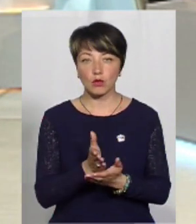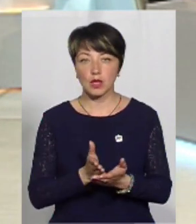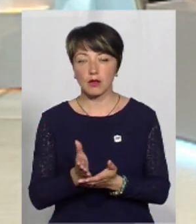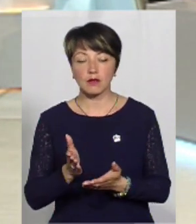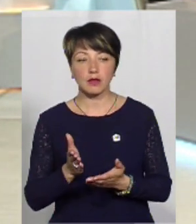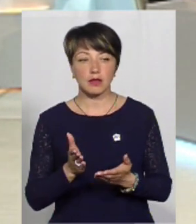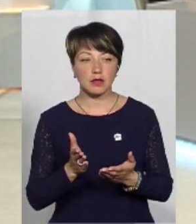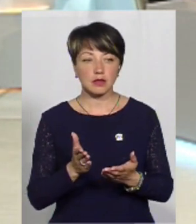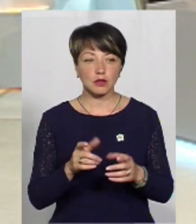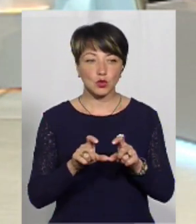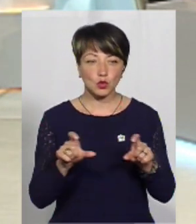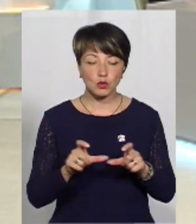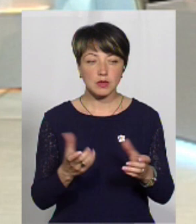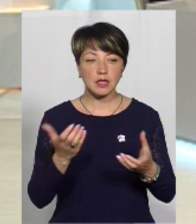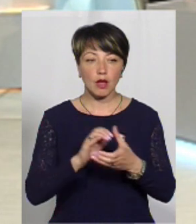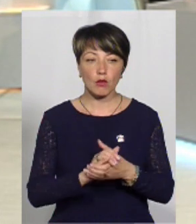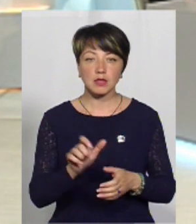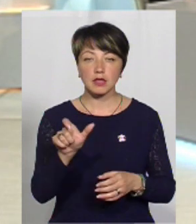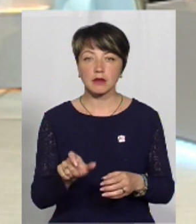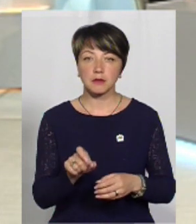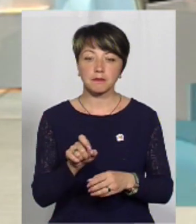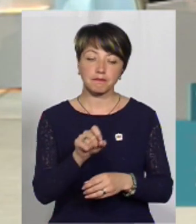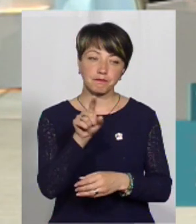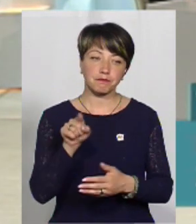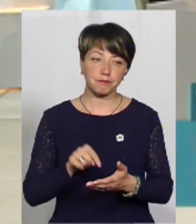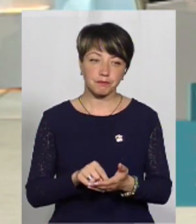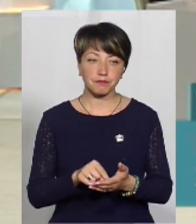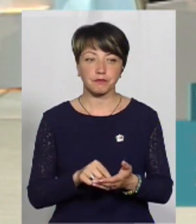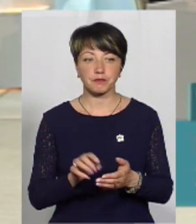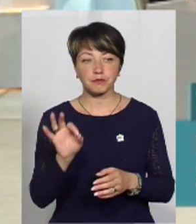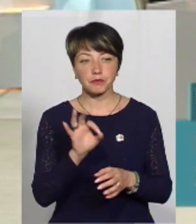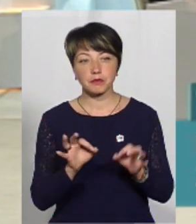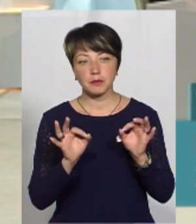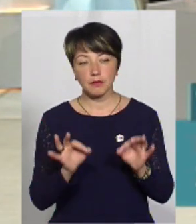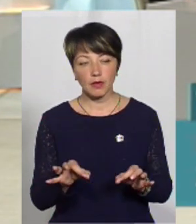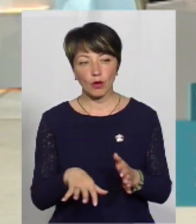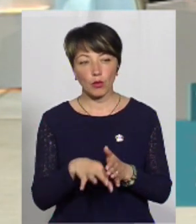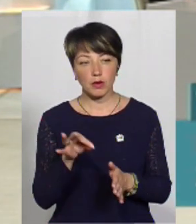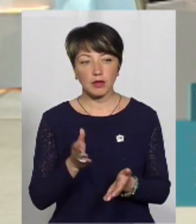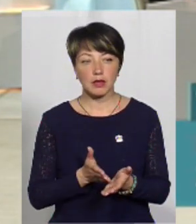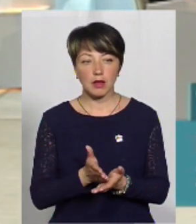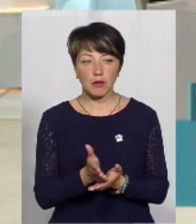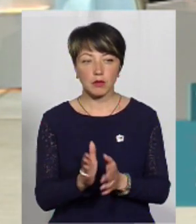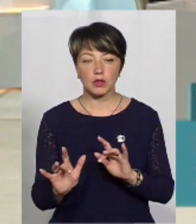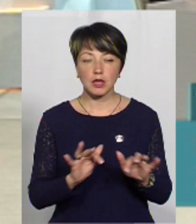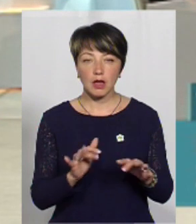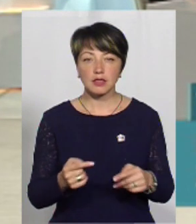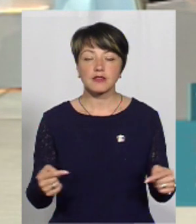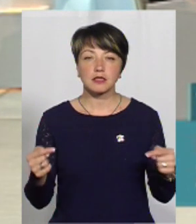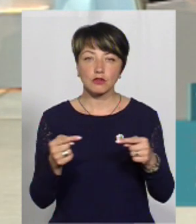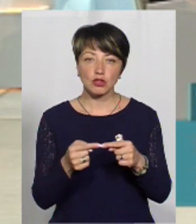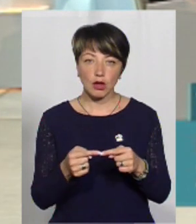служб, знайомляться з кандидатом, дають йому оцінку щодо правильно обраного ним напрямку службової діяльності,